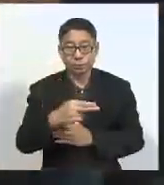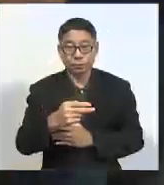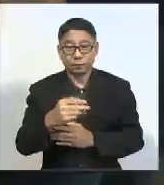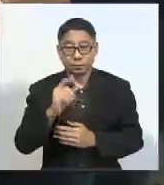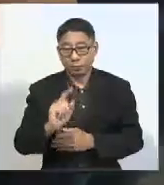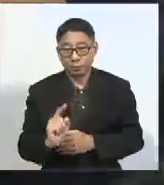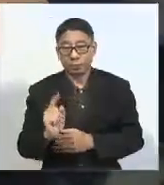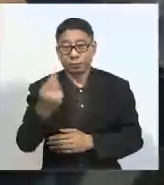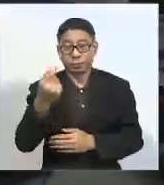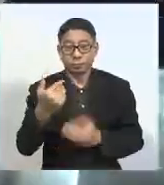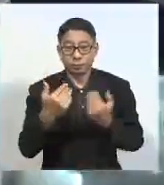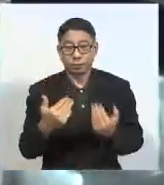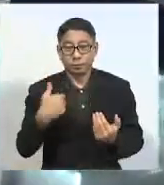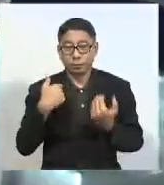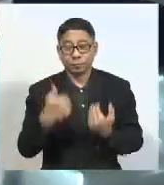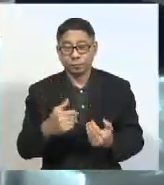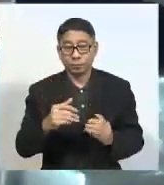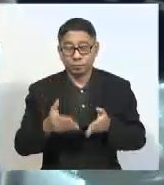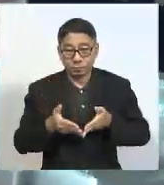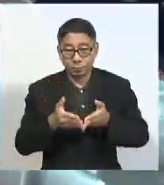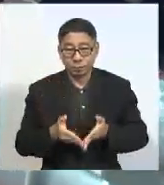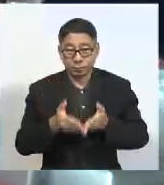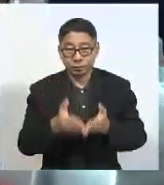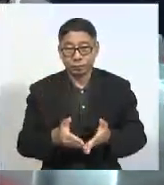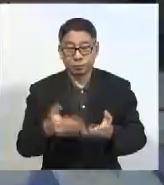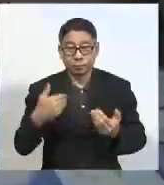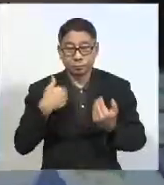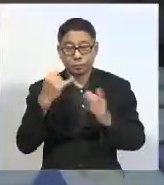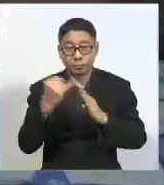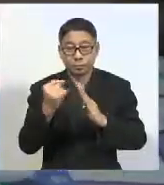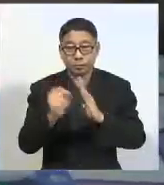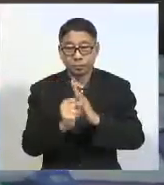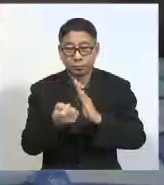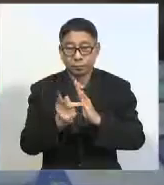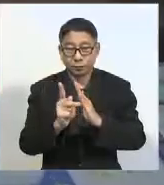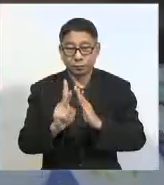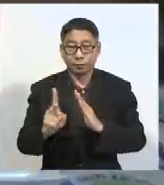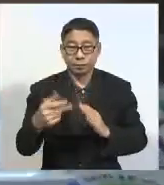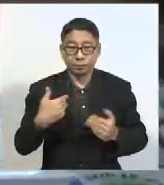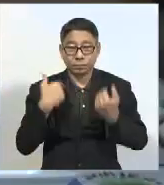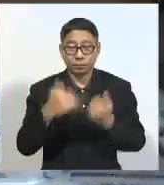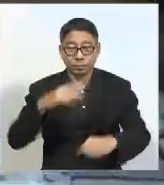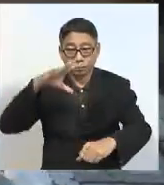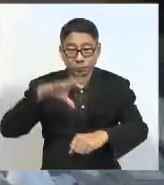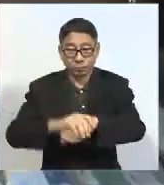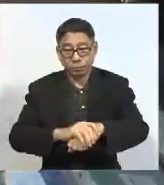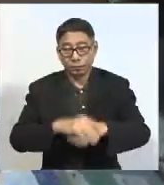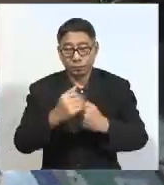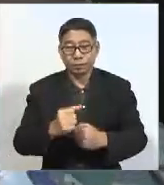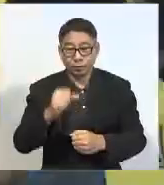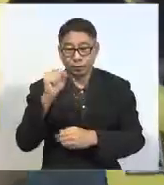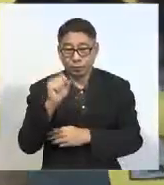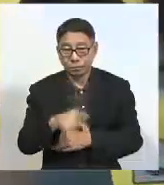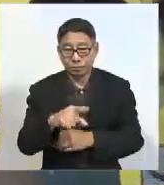ที่มาในงานนี้ได้จากเรือชมรมเรืออวนดำจังหวัดสมุทรสาครนะคะที่เขาจับปลาทูสด